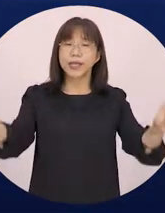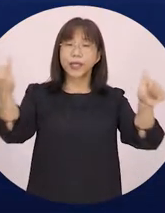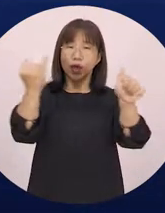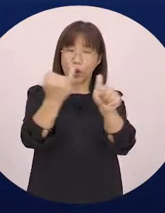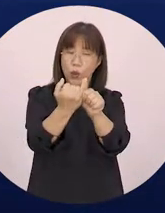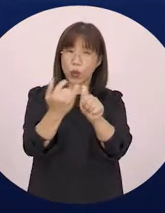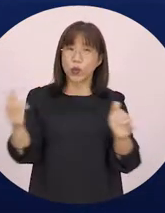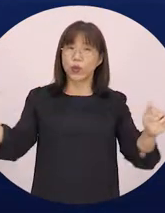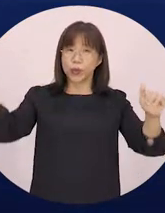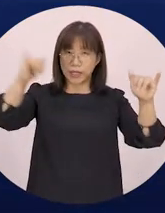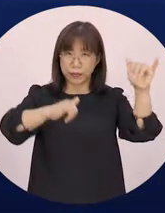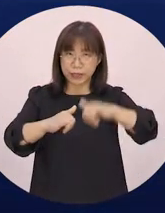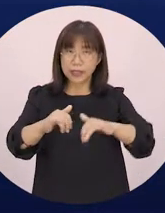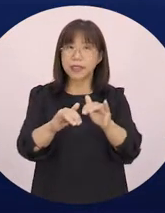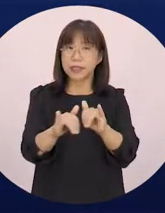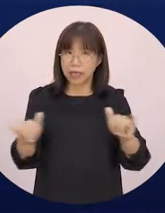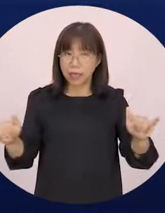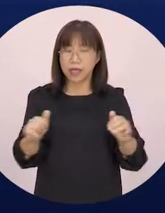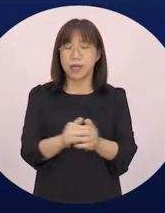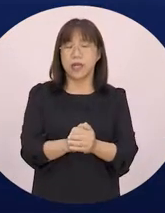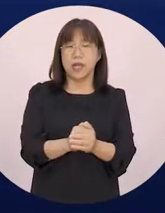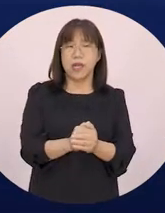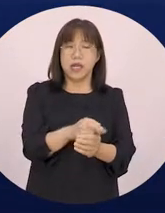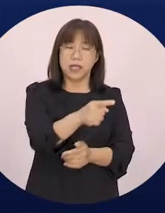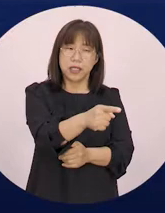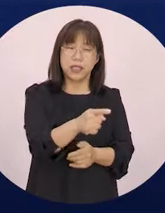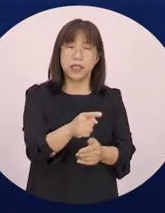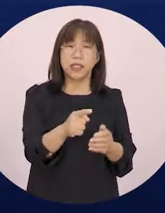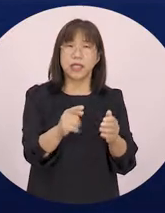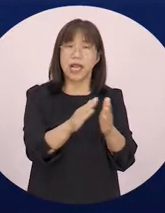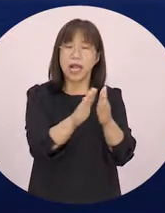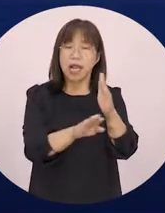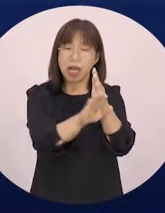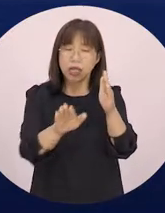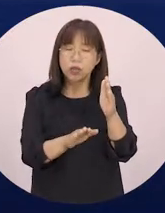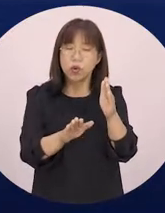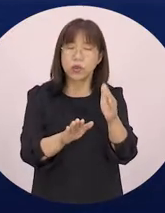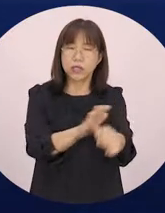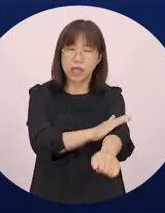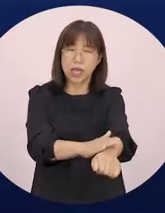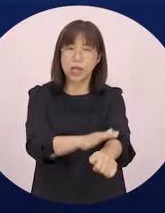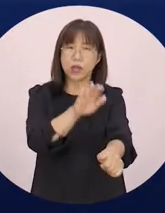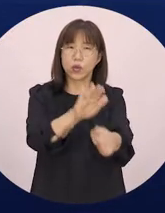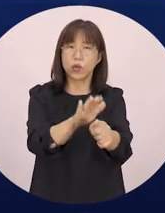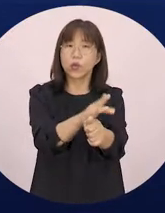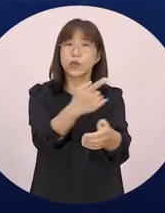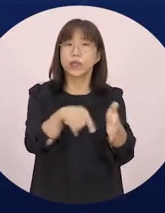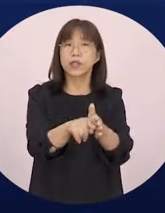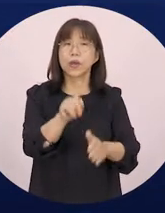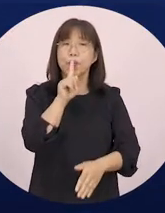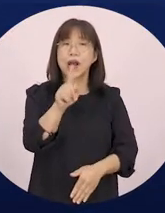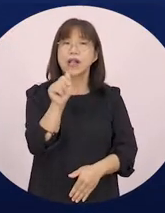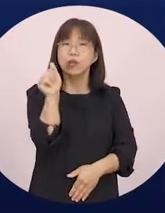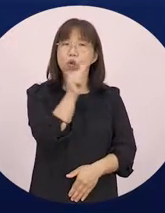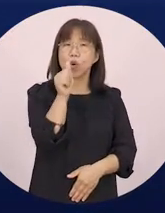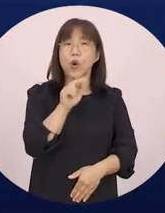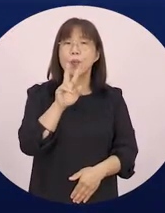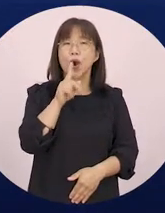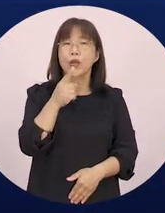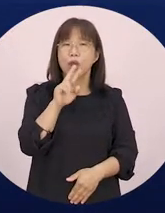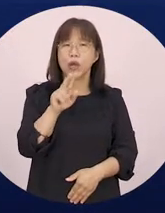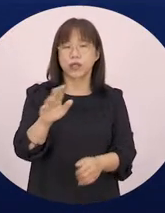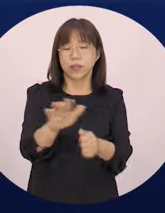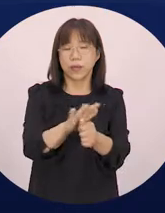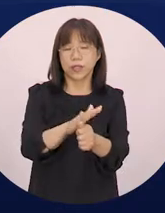강서구가 결혼이민자와 다문화 가족의 원활한 의사소통을 지원하기 위해 통번역 서비스를 무료로 제공합니다.